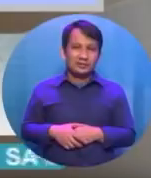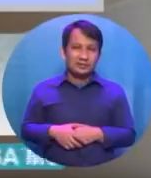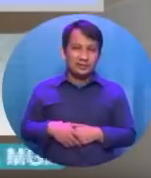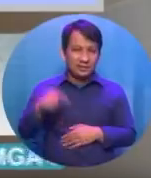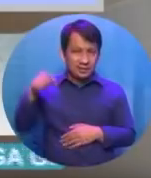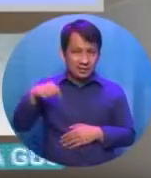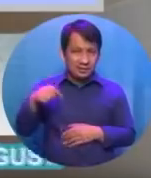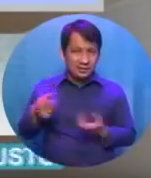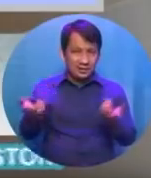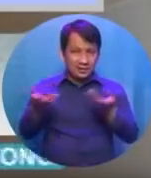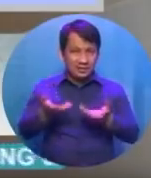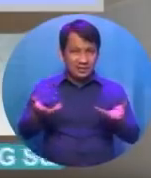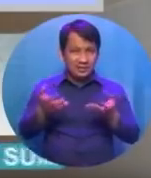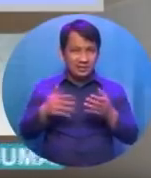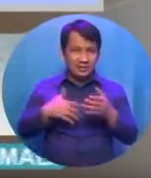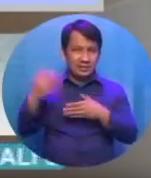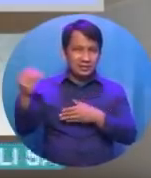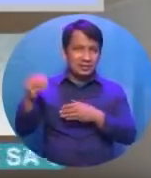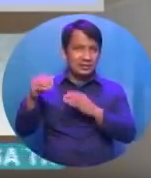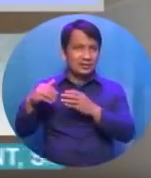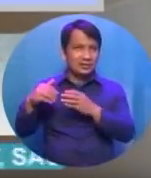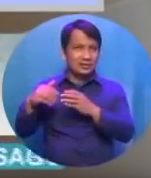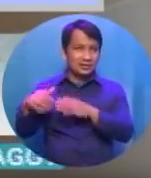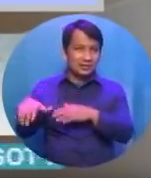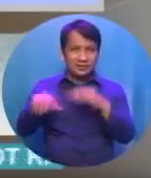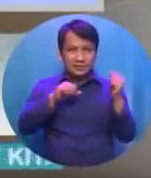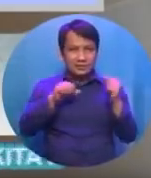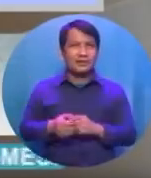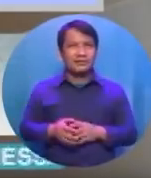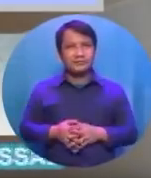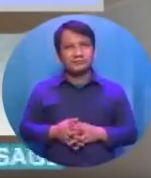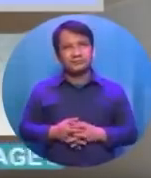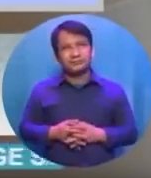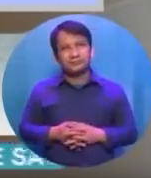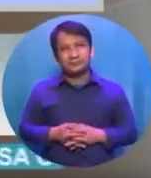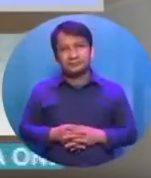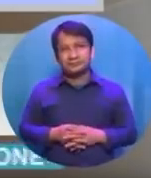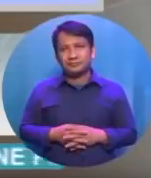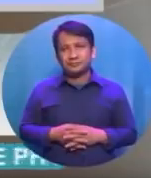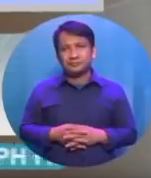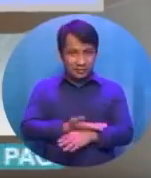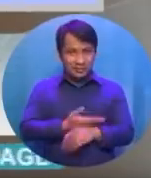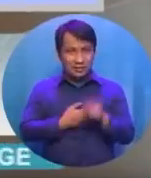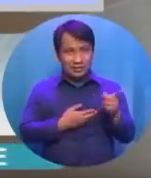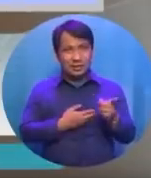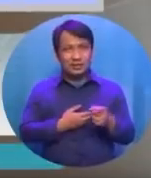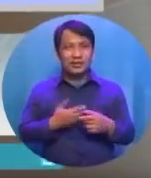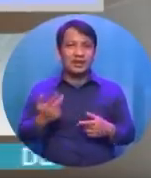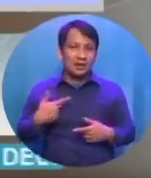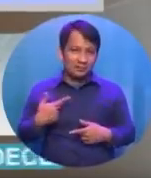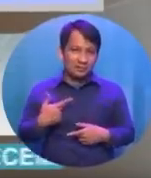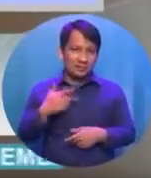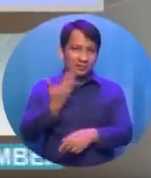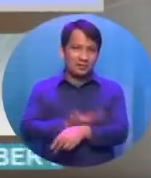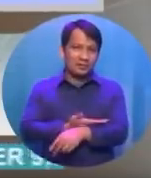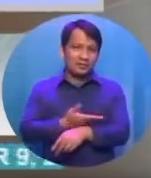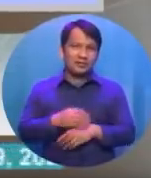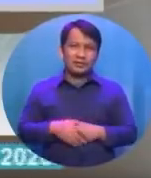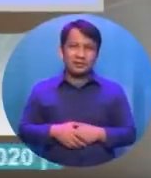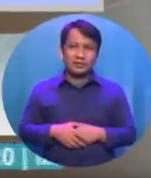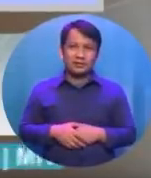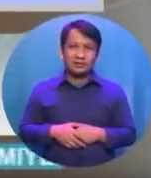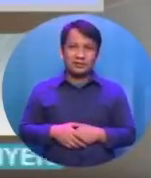ano, umalis po ako dun sa kinakasama ko. Oh, meron ka na bang anak? Meron po. Oh, Sir